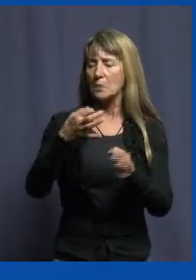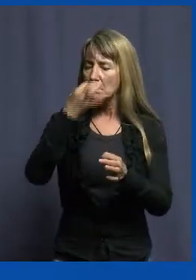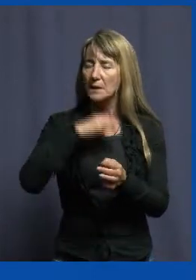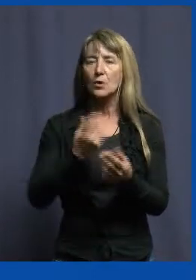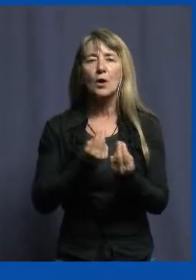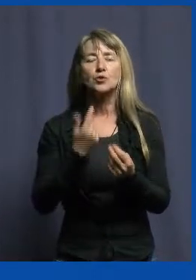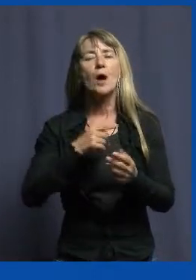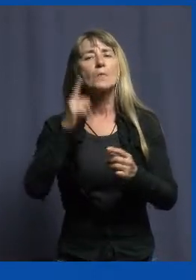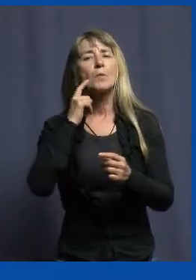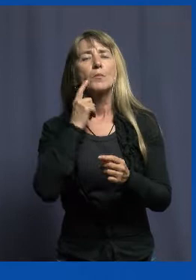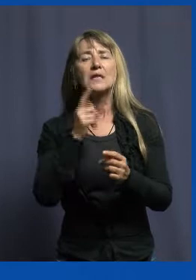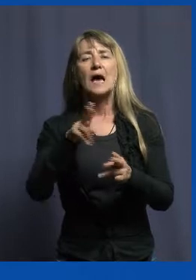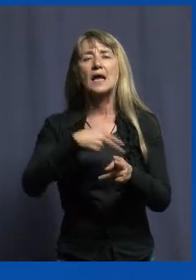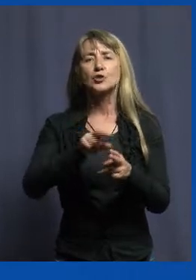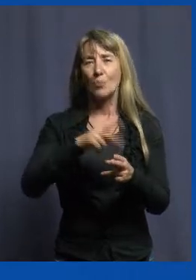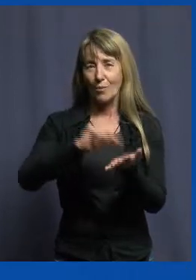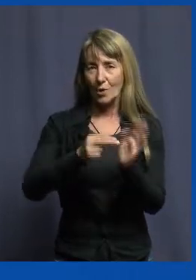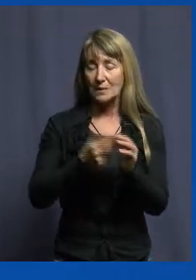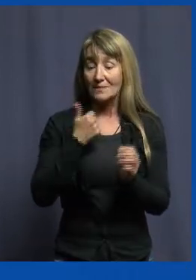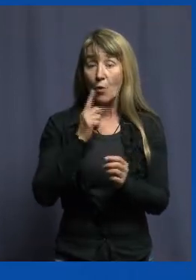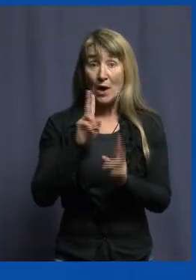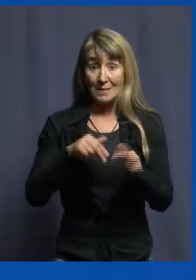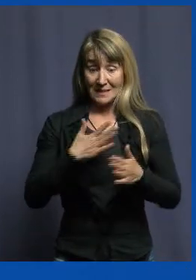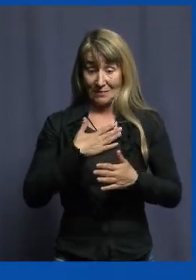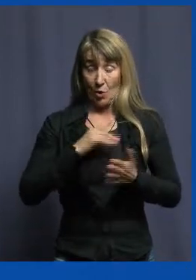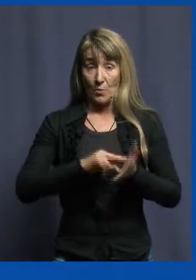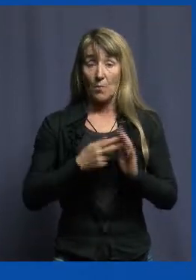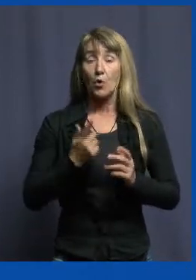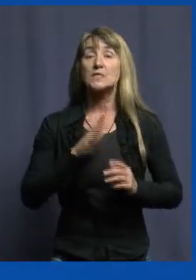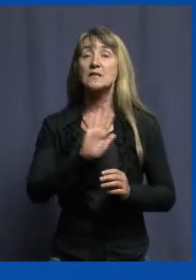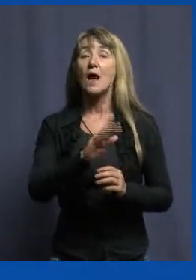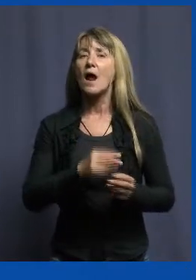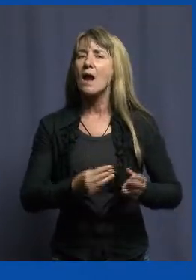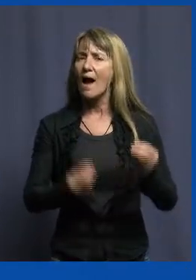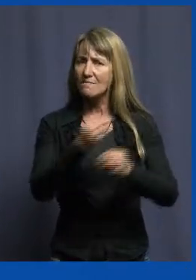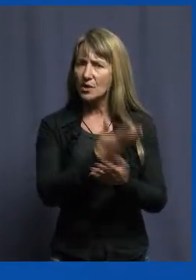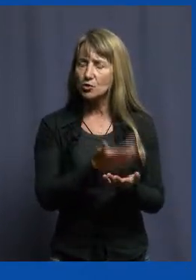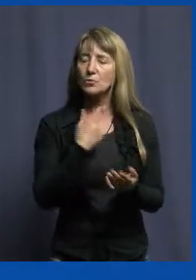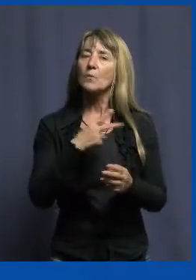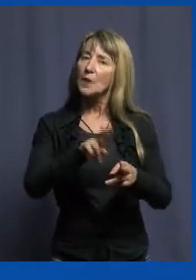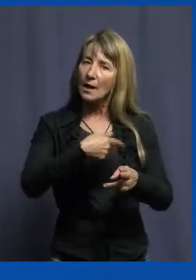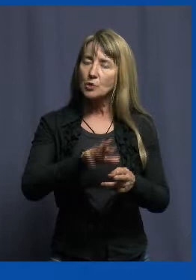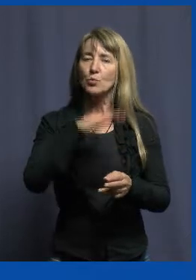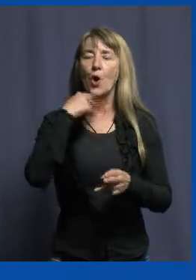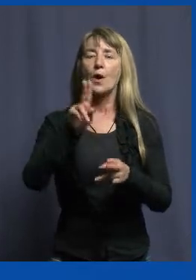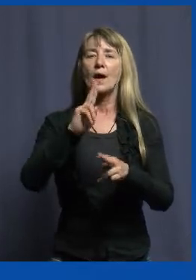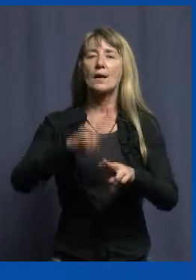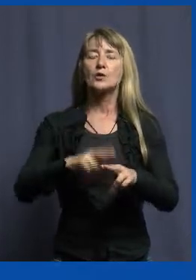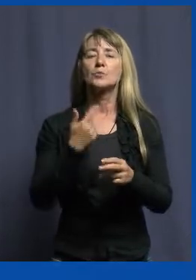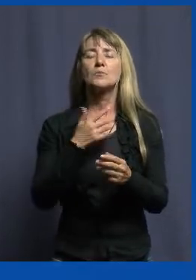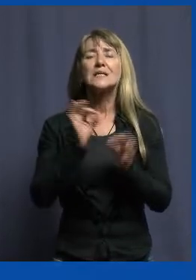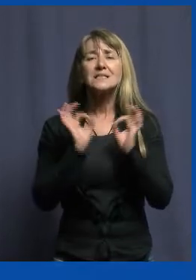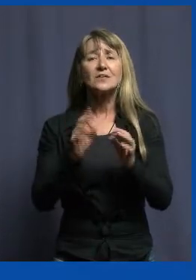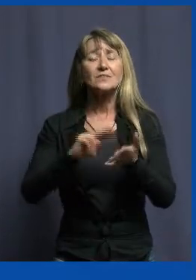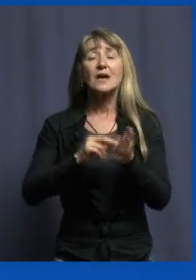rešimo probleme. Jer svako ko ima svoj problem koji je za njega najveći, probamo da rešimo, mnogi rešimo, ali smo sigurno